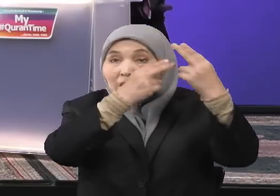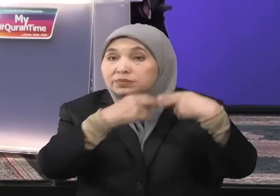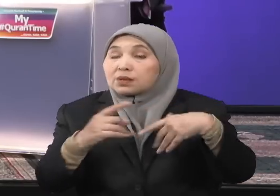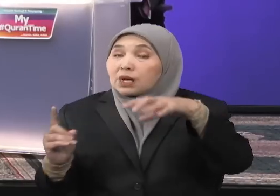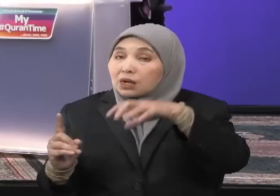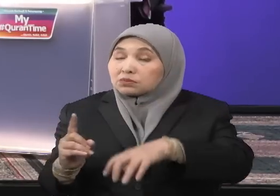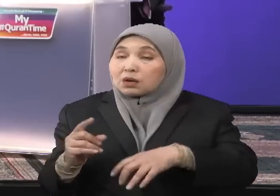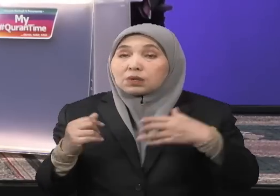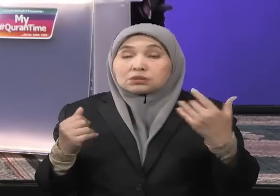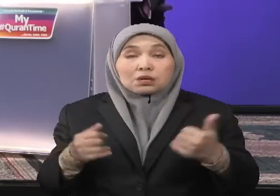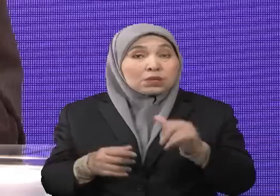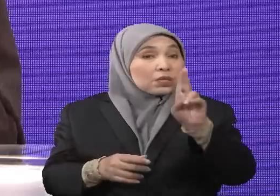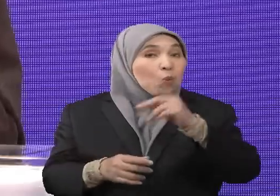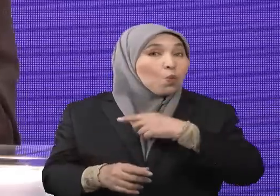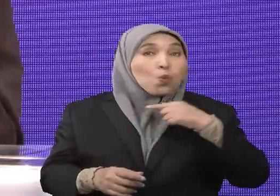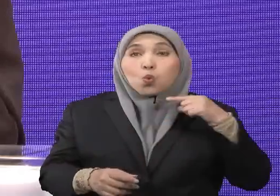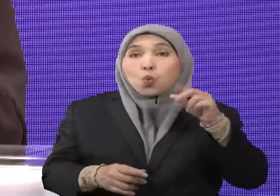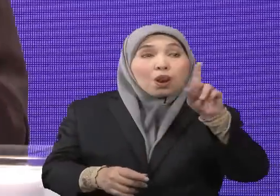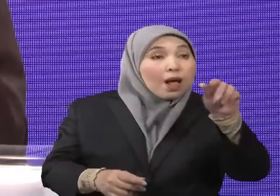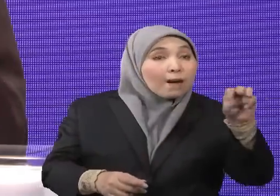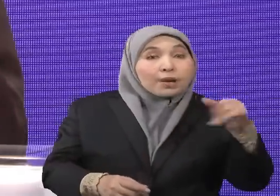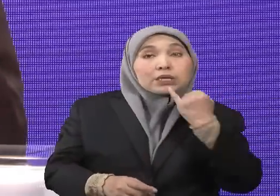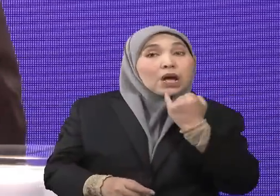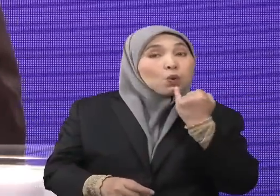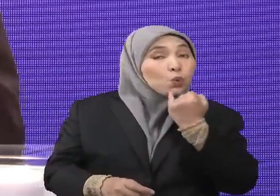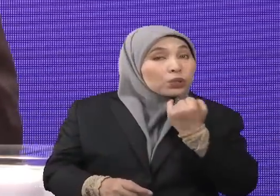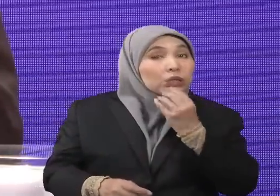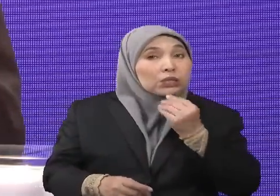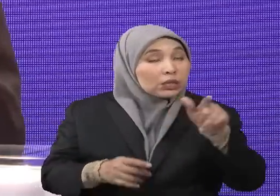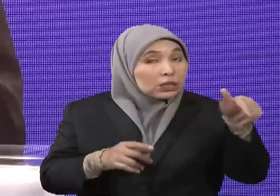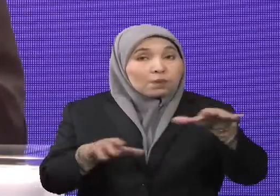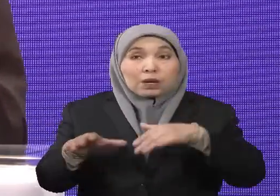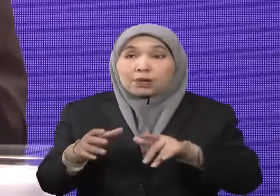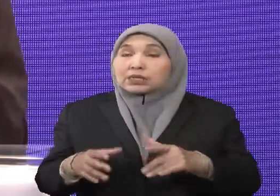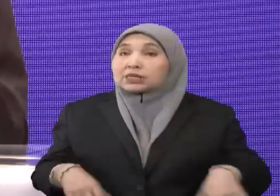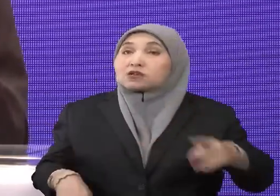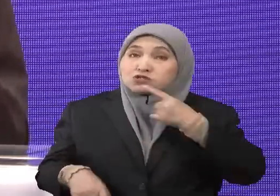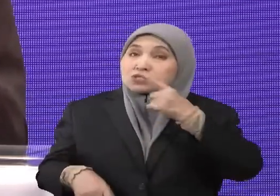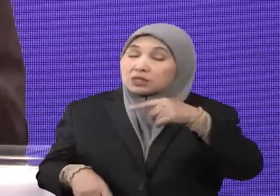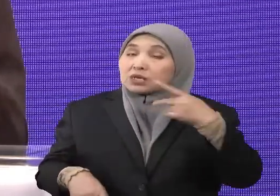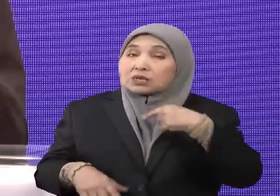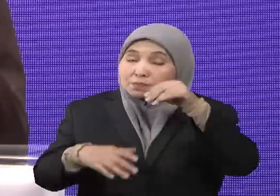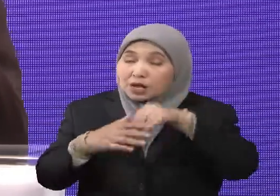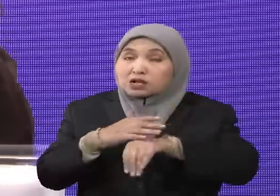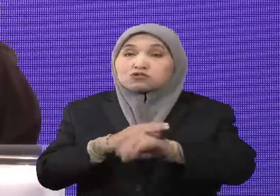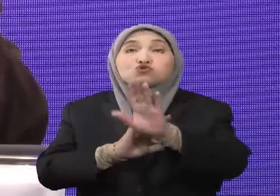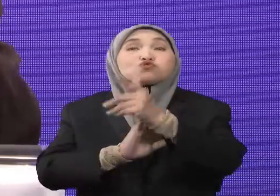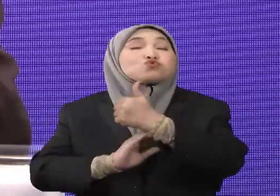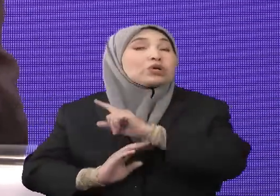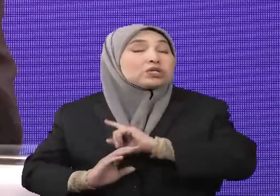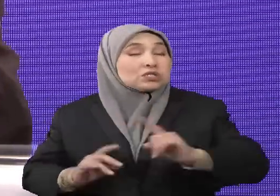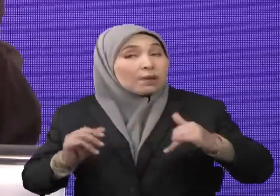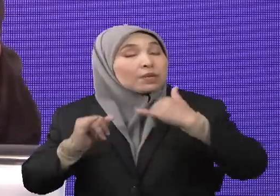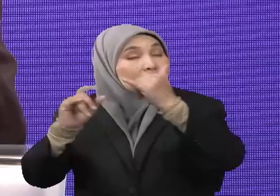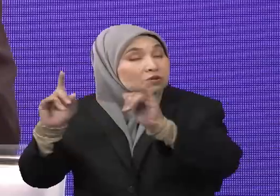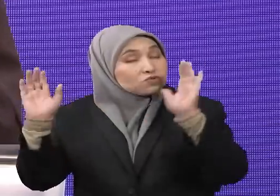ulama-ulamaan Ibu strategi dibawa bencana Oke kita diklik kita masuk Islam bersama dengan Muhammad kita pergi sembahyang